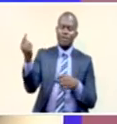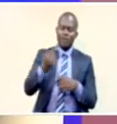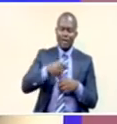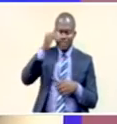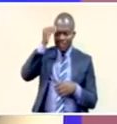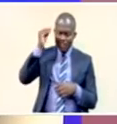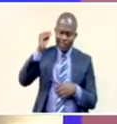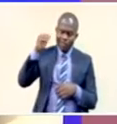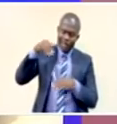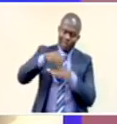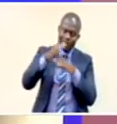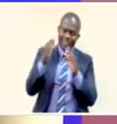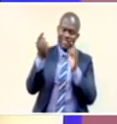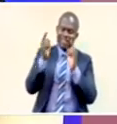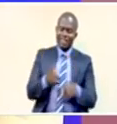intumwa yahageze